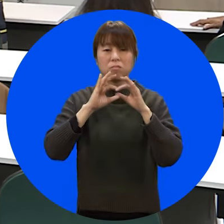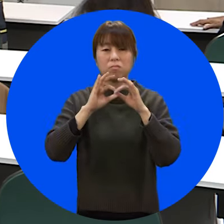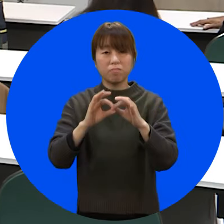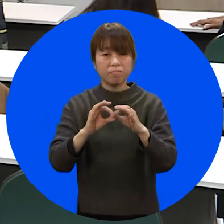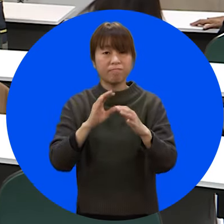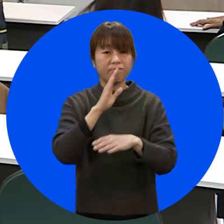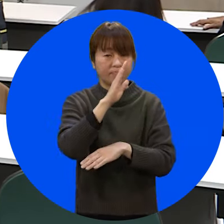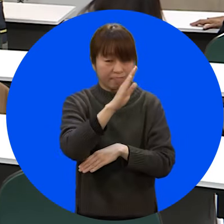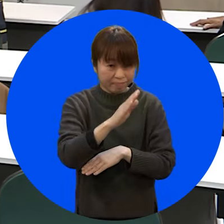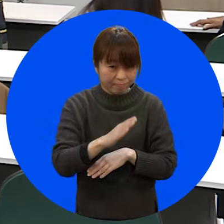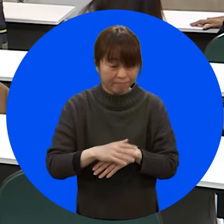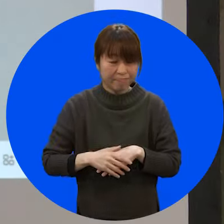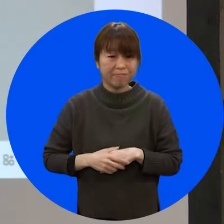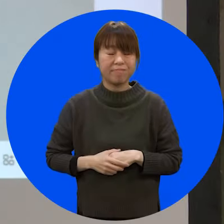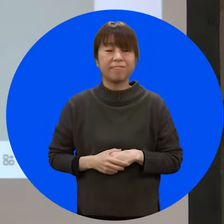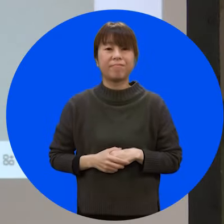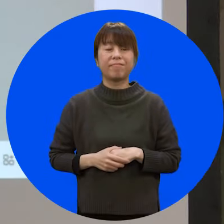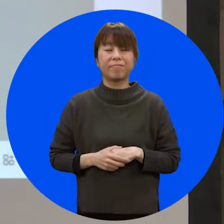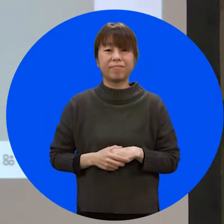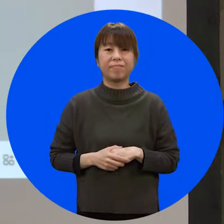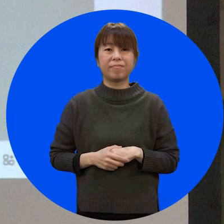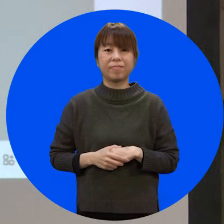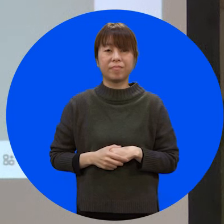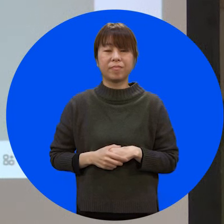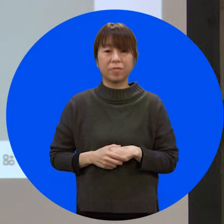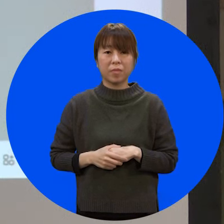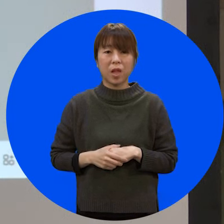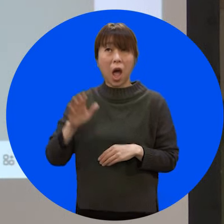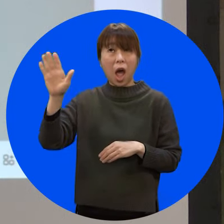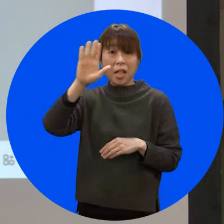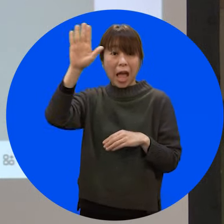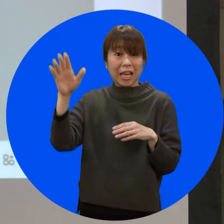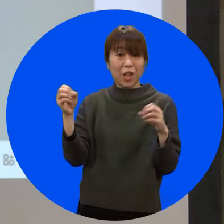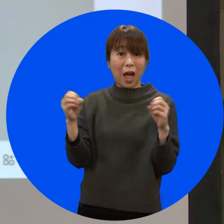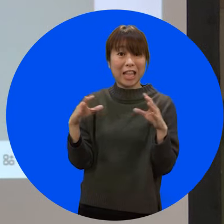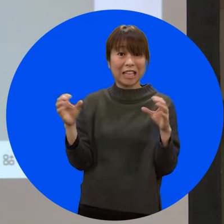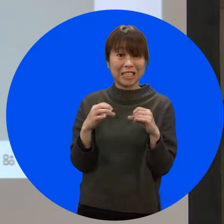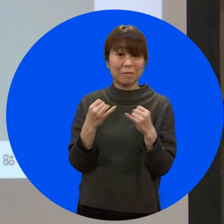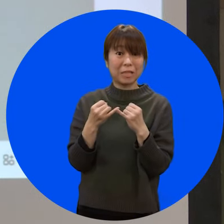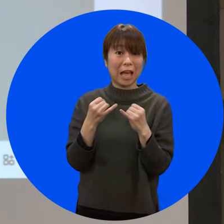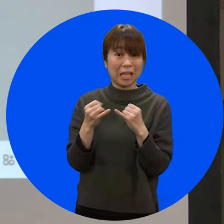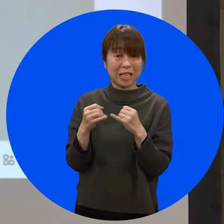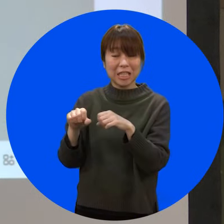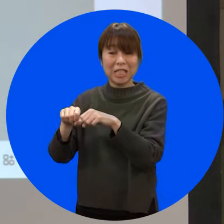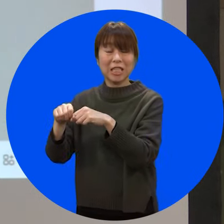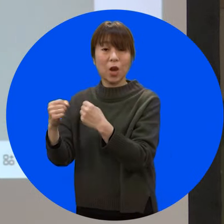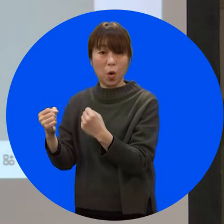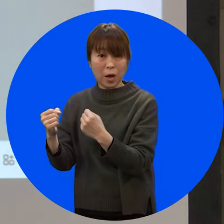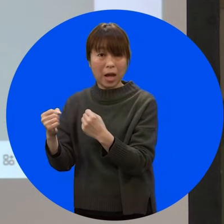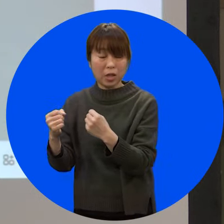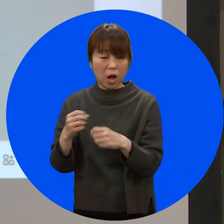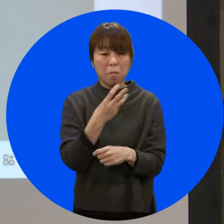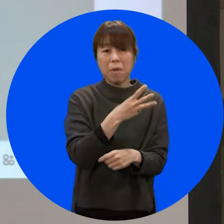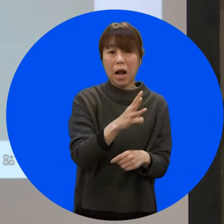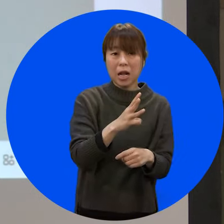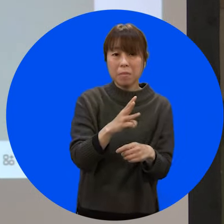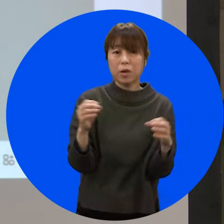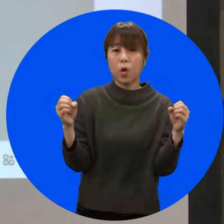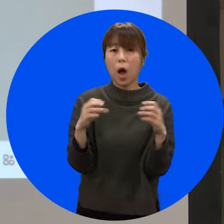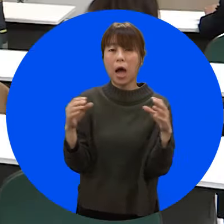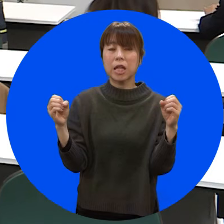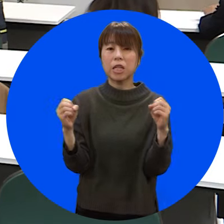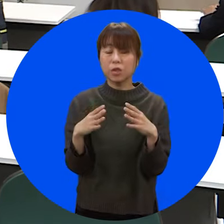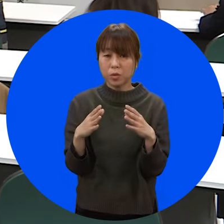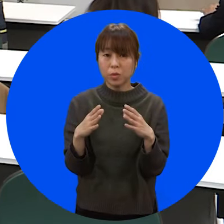お願いしたいところですね。 何でしょうね、天気の話をするように障害の話であったりパラリンピックの話をすること